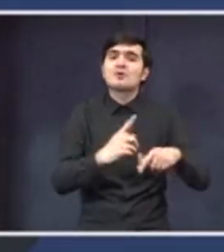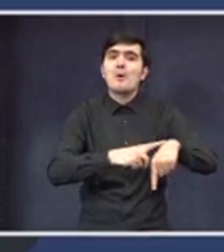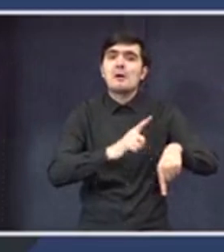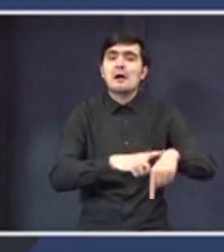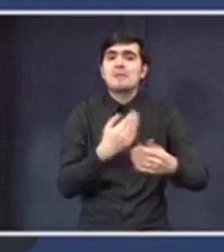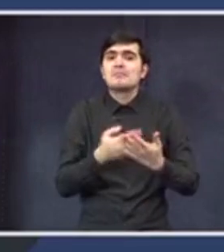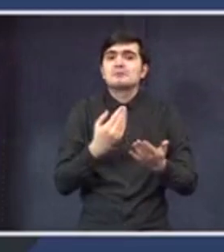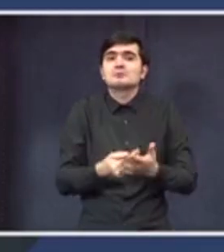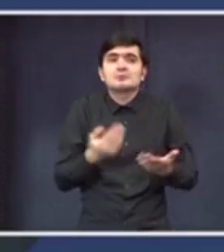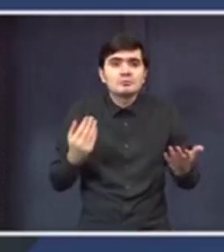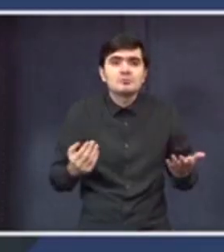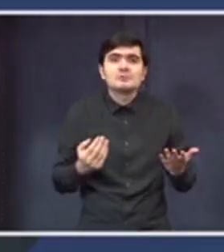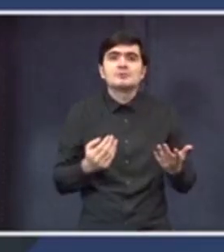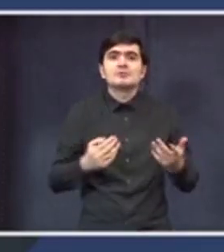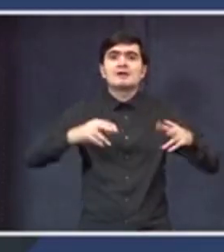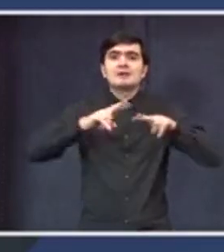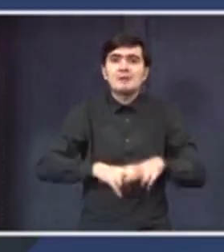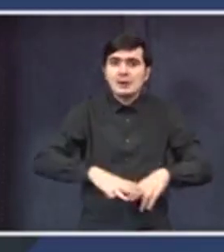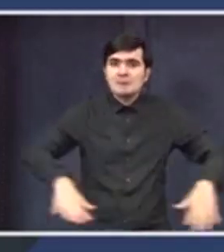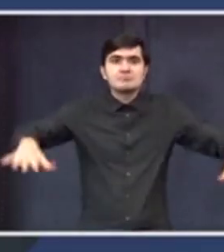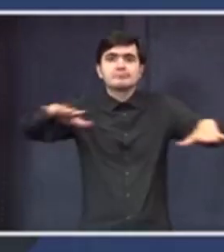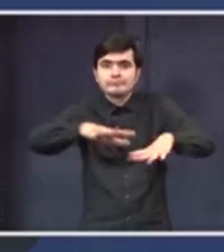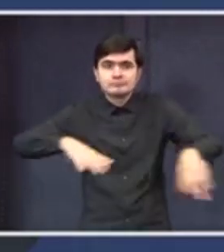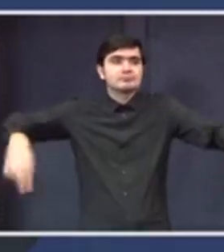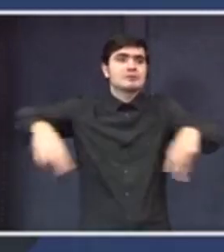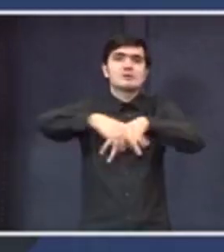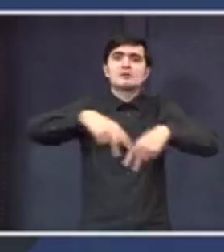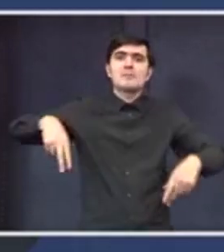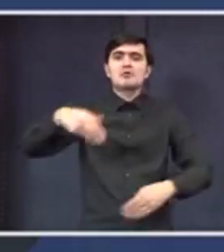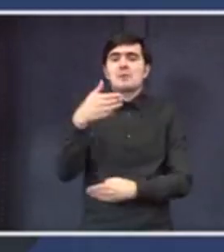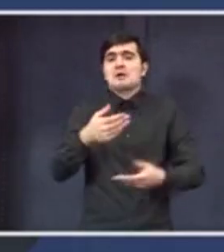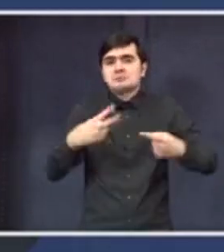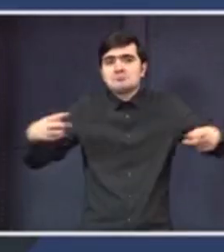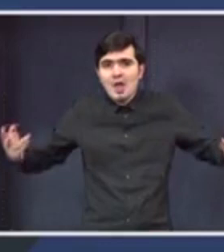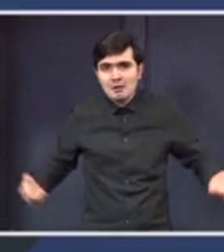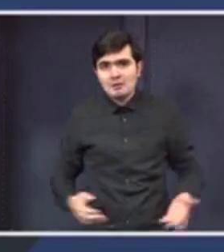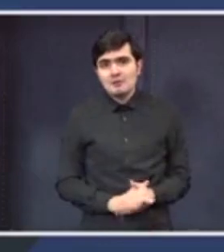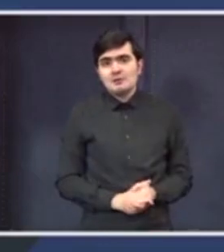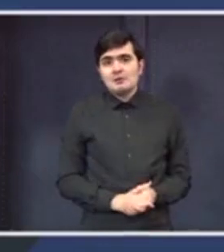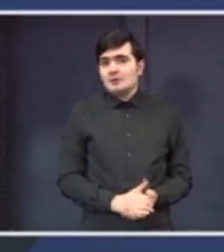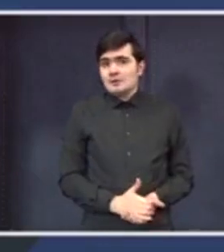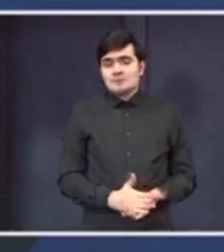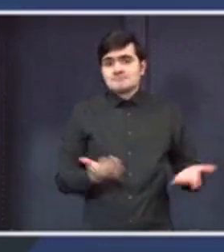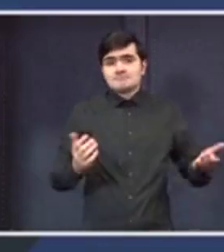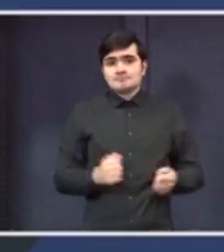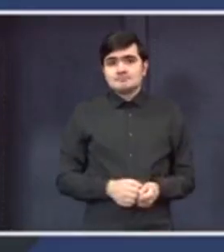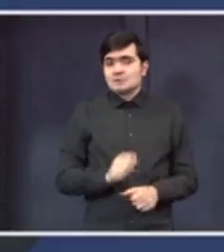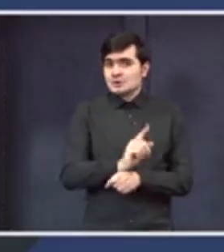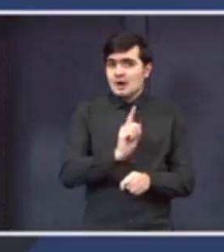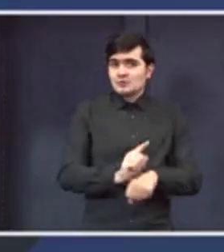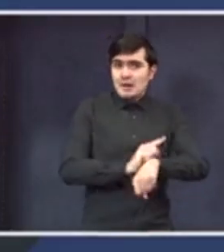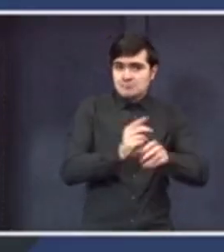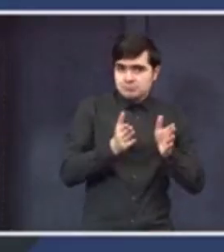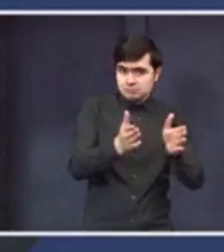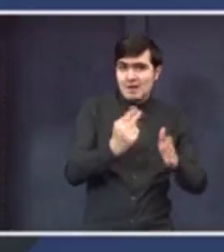orele pentru a fi în spațiul public, pentru a merge la magazin și așa mai departe. În același timp,